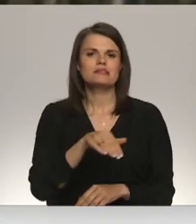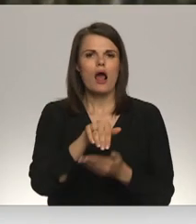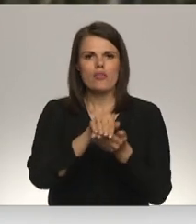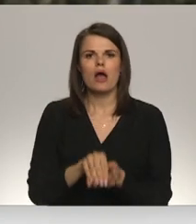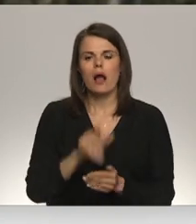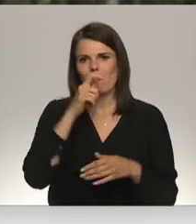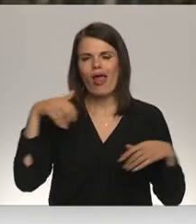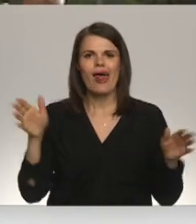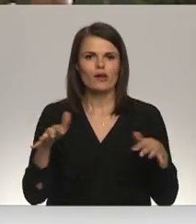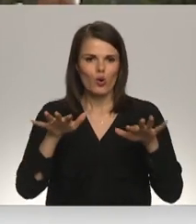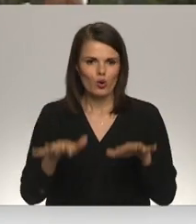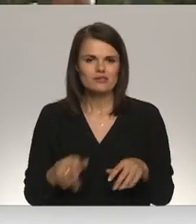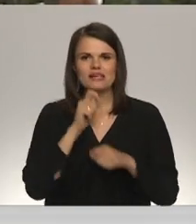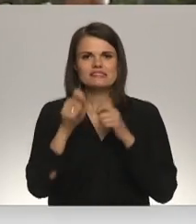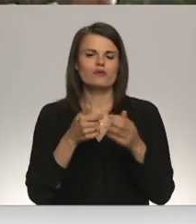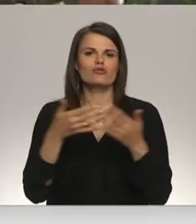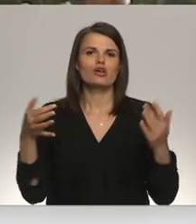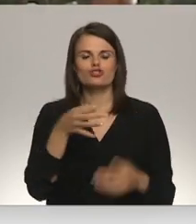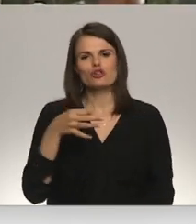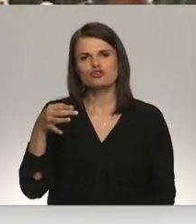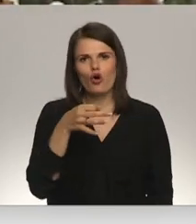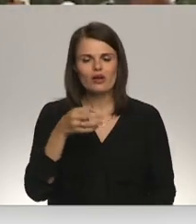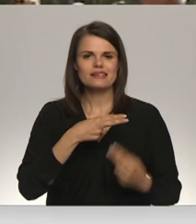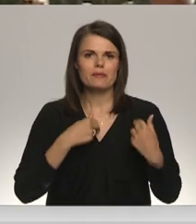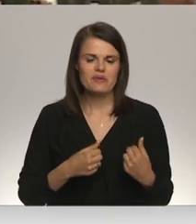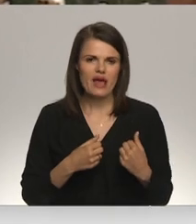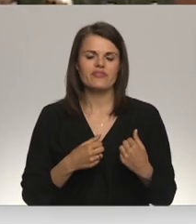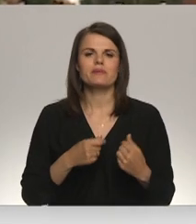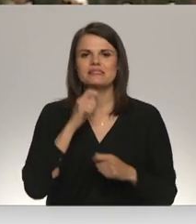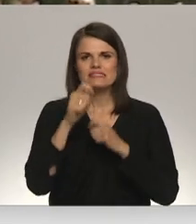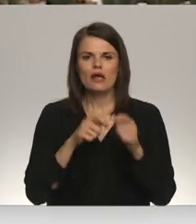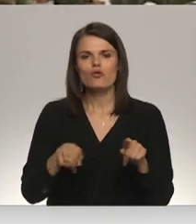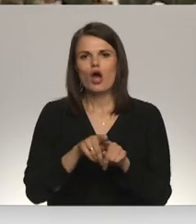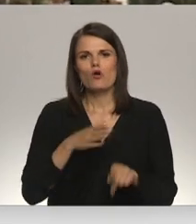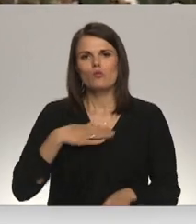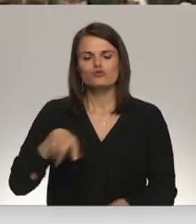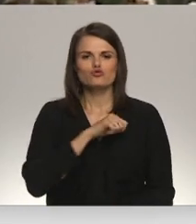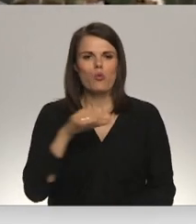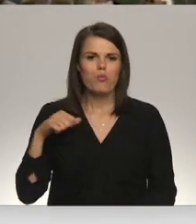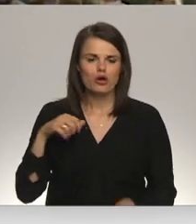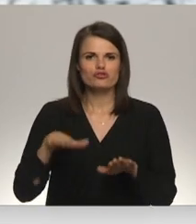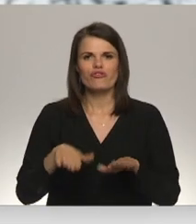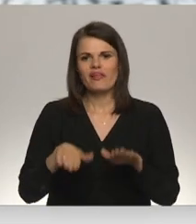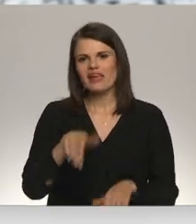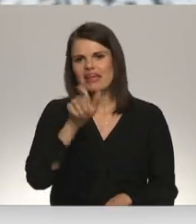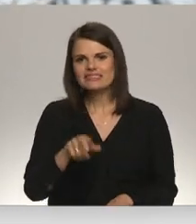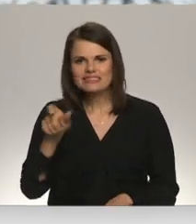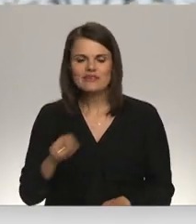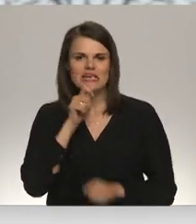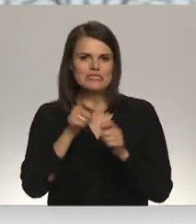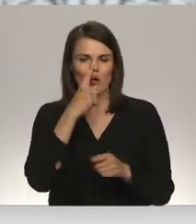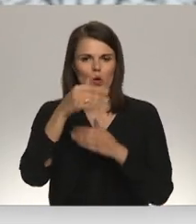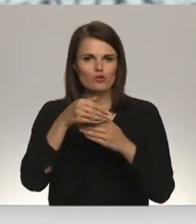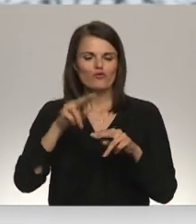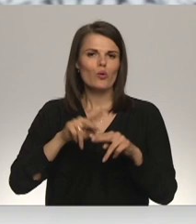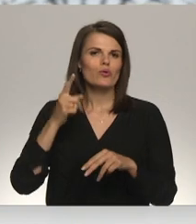ērgļos. Ziedoja dažādas organizācijas, biedrības, ziedoja mūsu pašu ērgļu cilvēki. Ziedoja no tuvākas